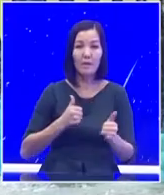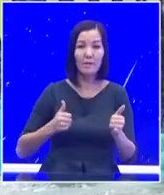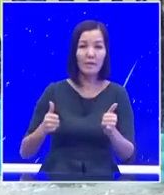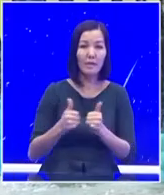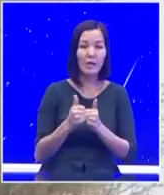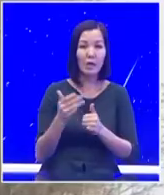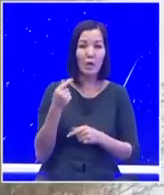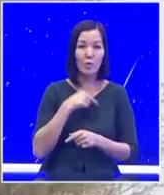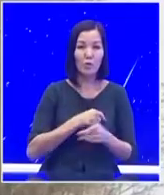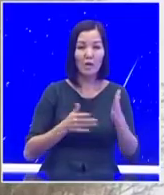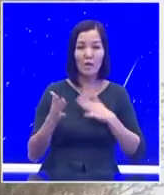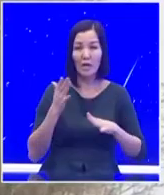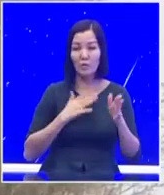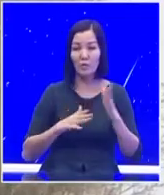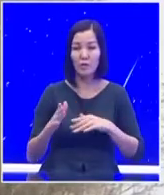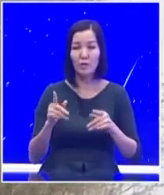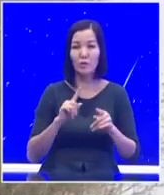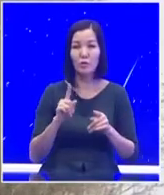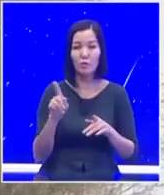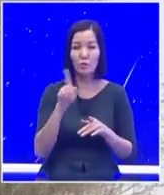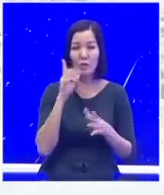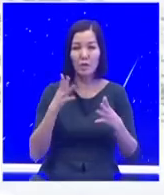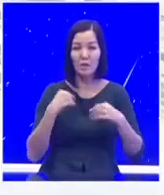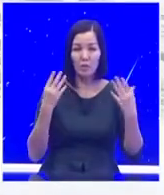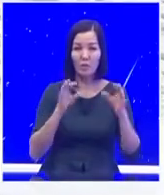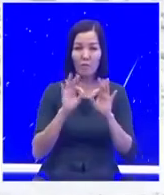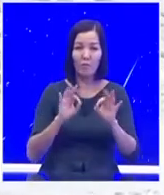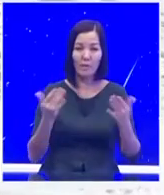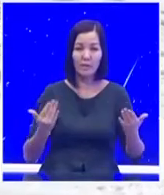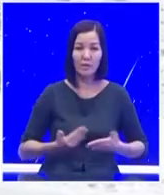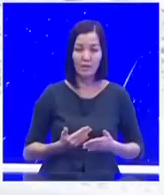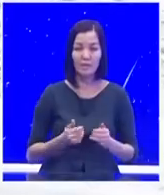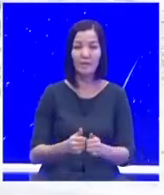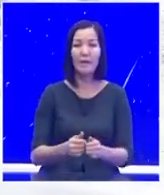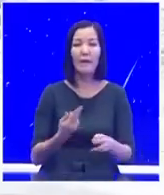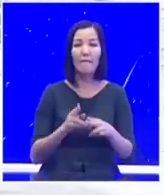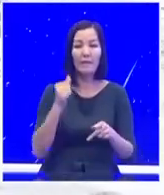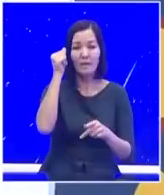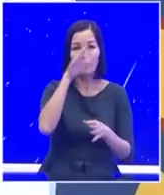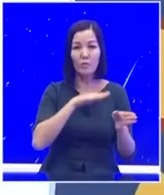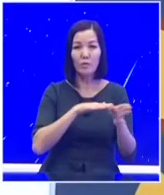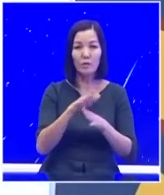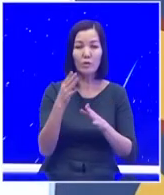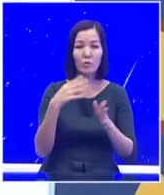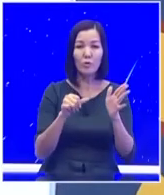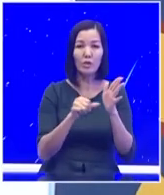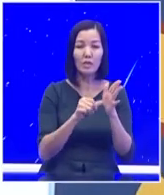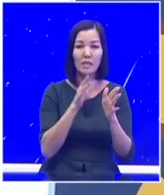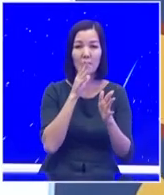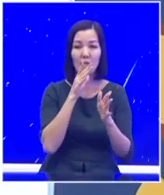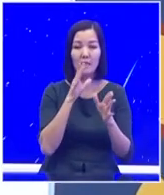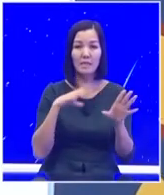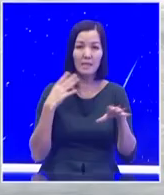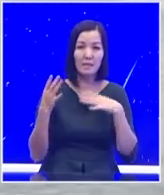душа радуется, когда поколение помладше придерживается здорового образа жизни, признается спортсмен. В этом году ему исполнилось 46 лет, как он занимается